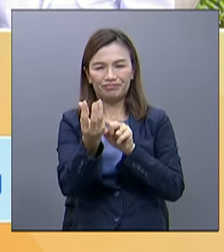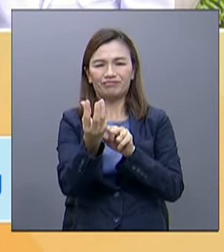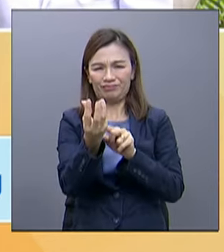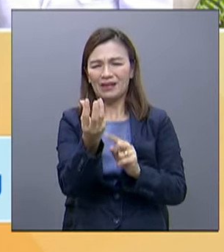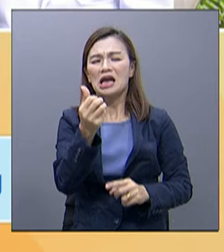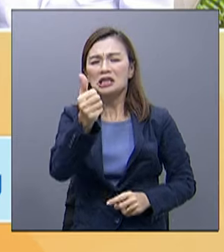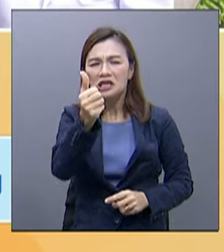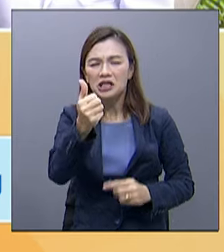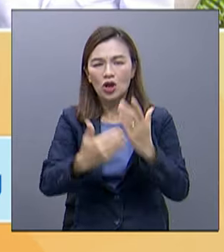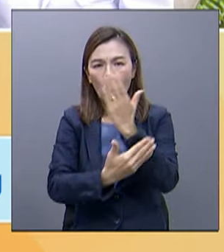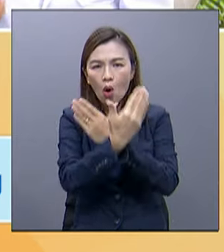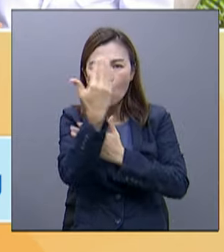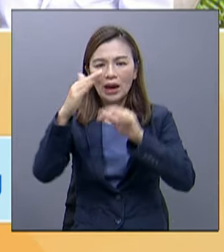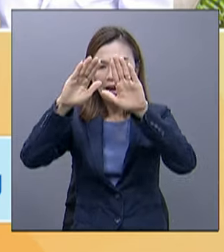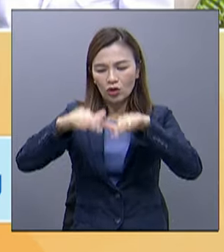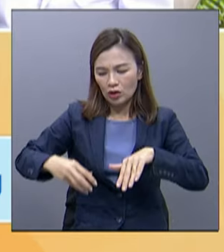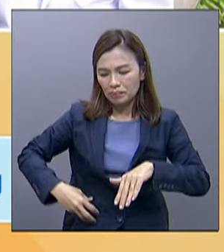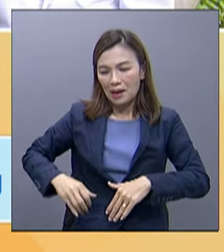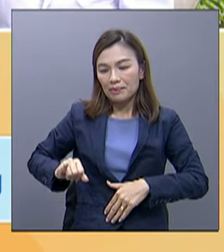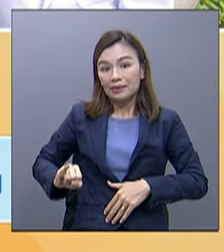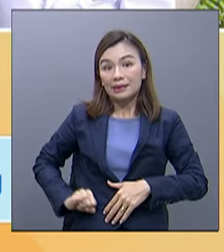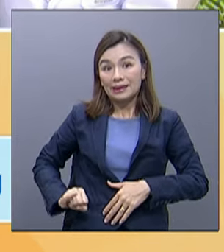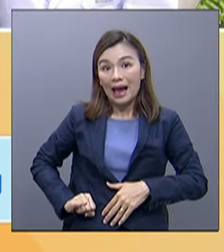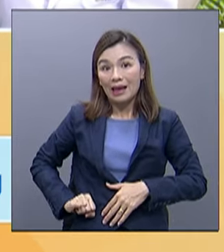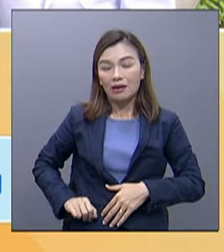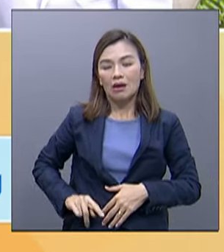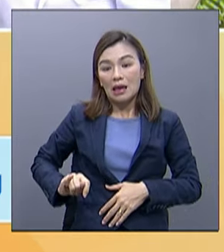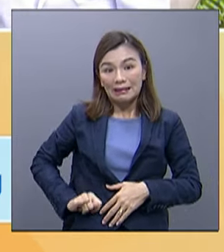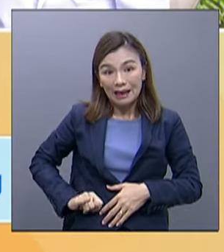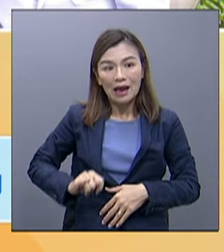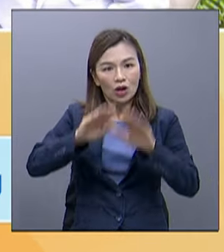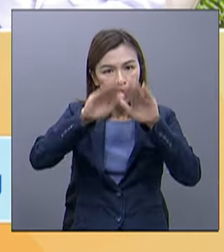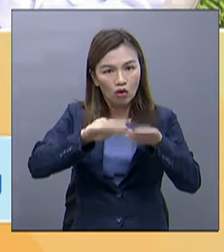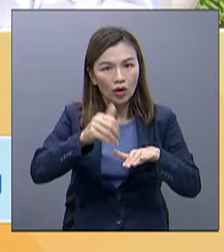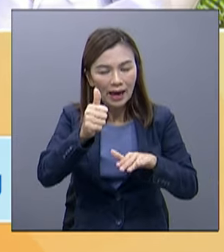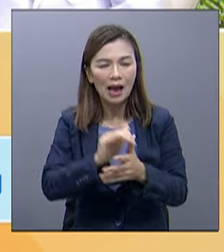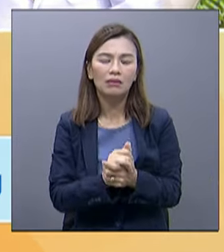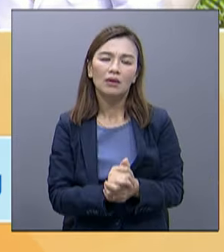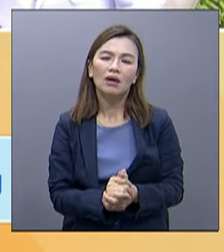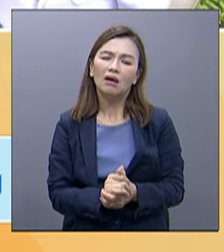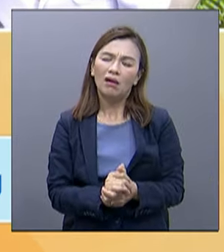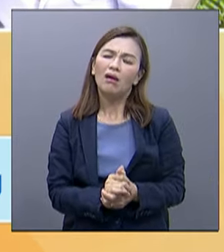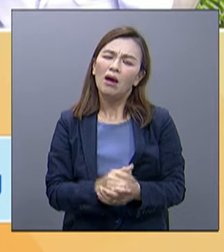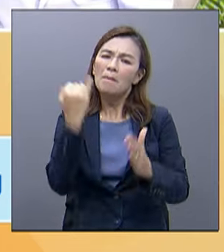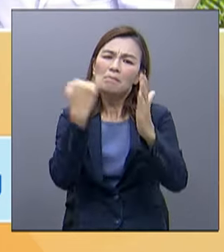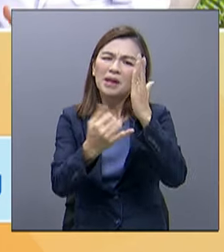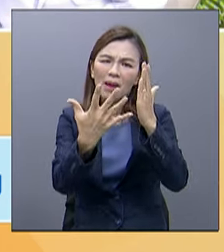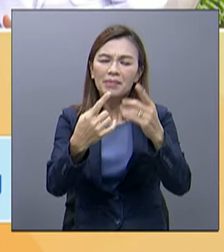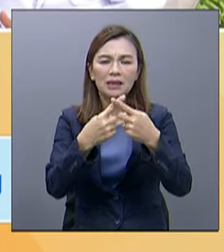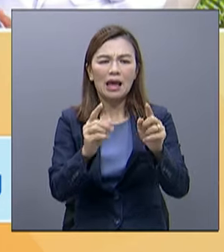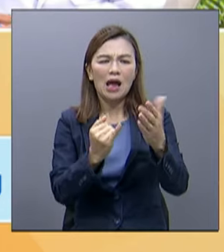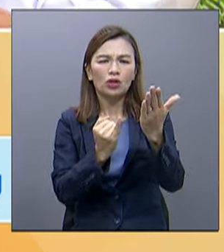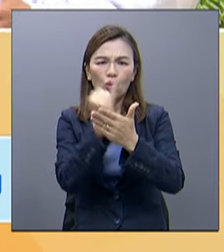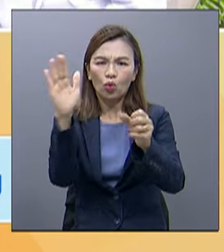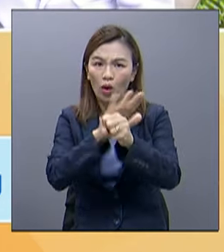ลดโอกาสที่จะเป็นโรคไตหรืออะไรตายจริงๆมันถูกนะแต่มันอาจจะถูกนิดเดียวอือย่างเงี้เป็นต้นเพราะฉะนั้นเนี่ยตรงนั้นเนี่ยมันต้องมีหลัก